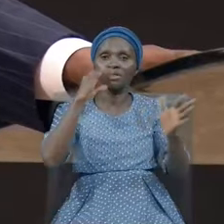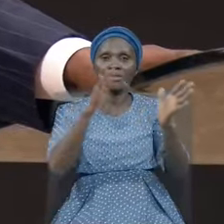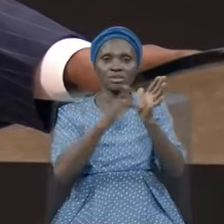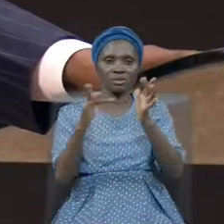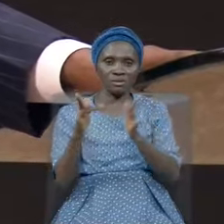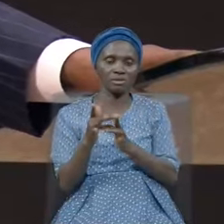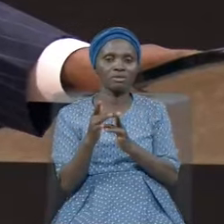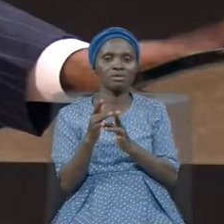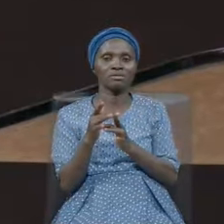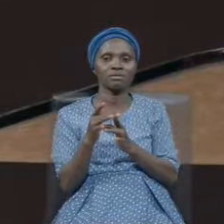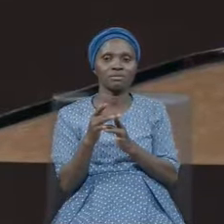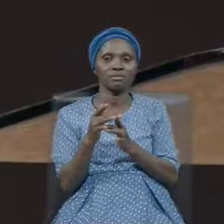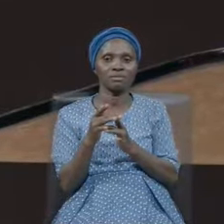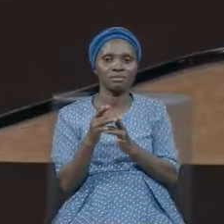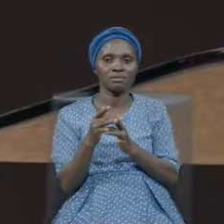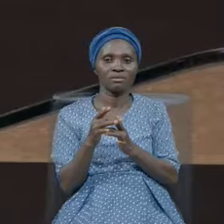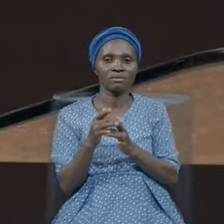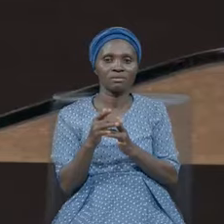Jésus.